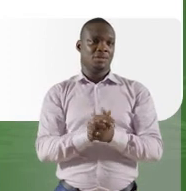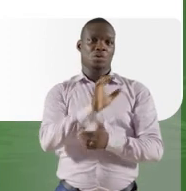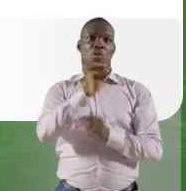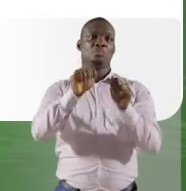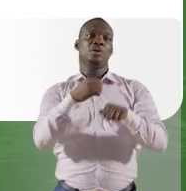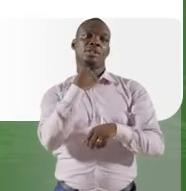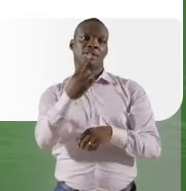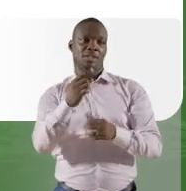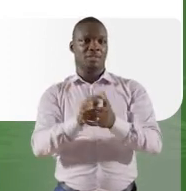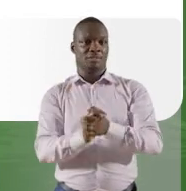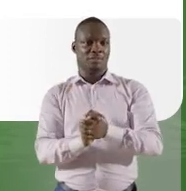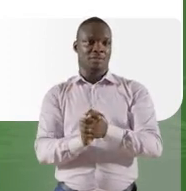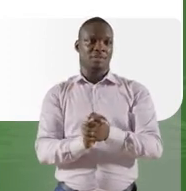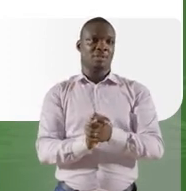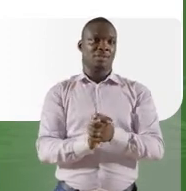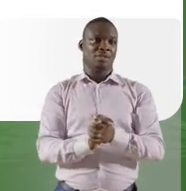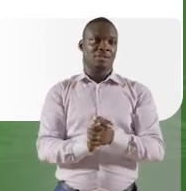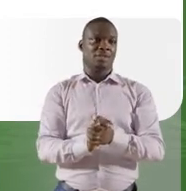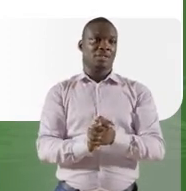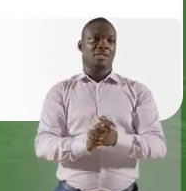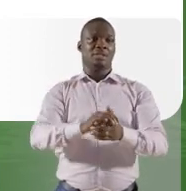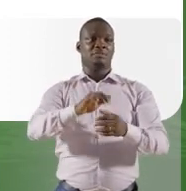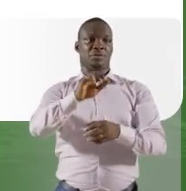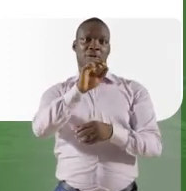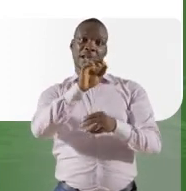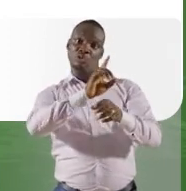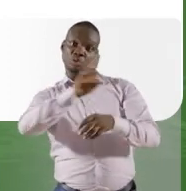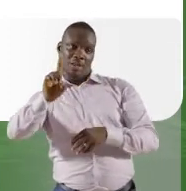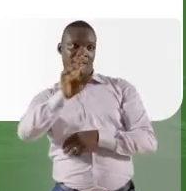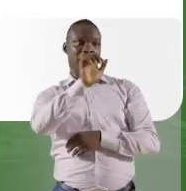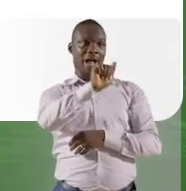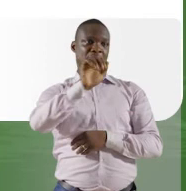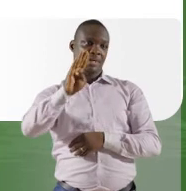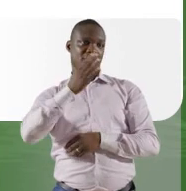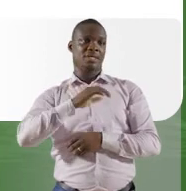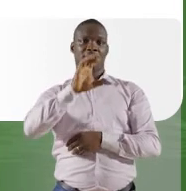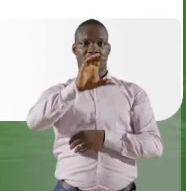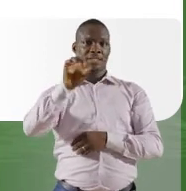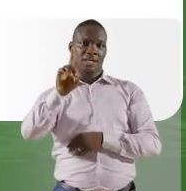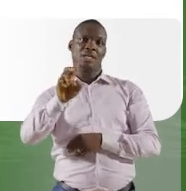que les droites AB et CD sont parallèles.